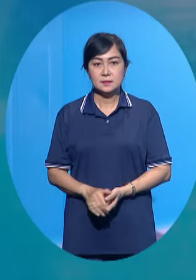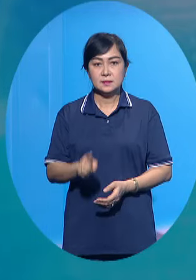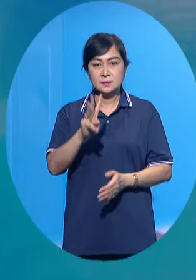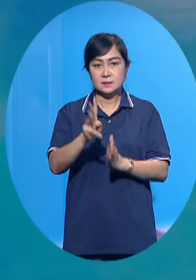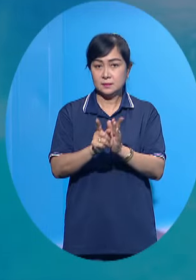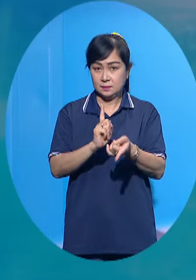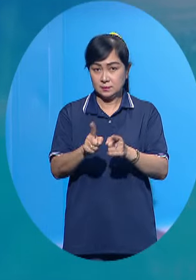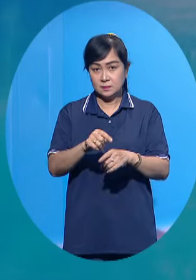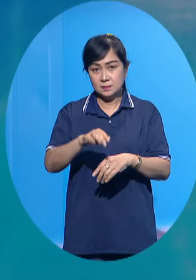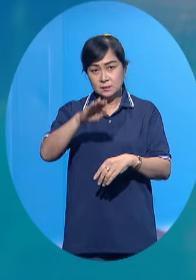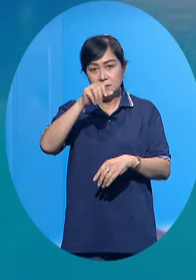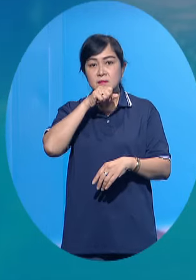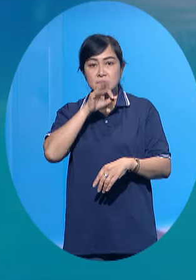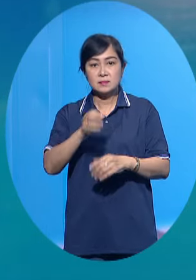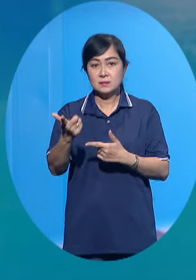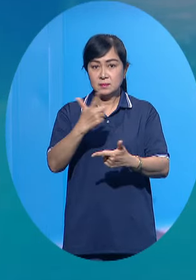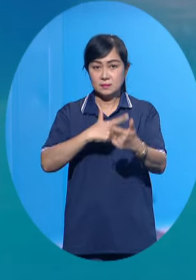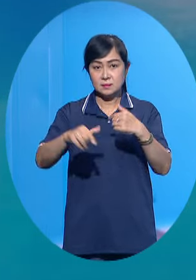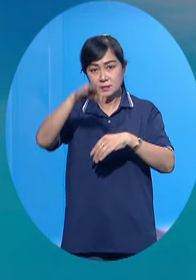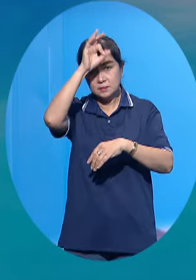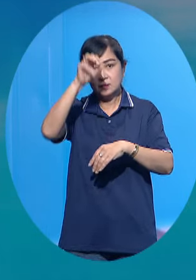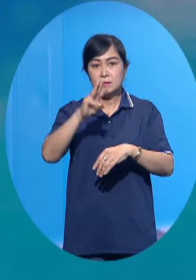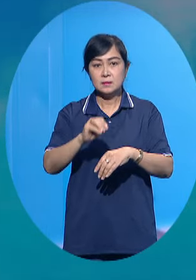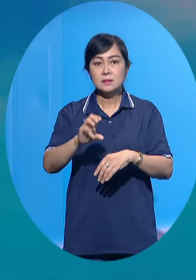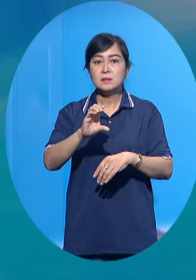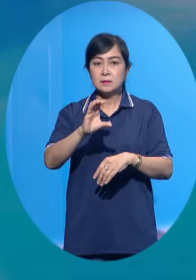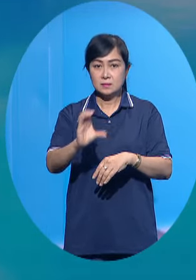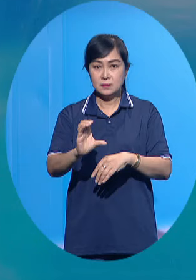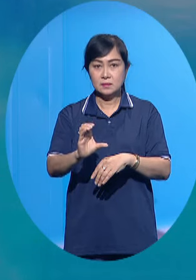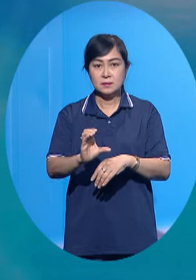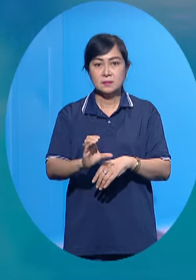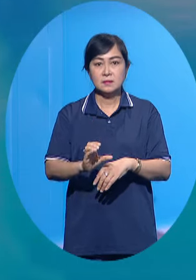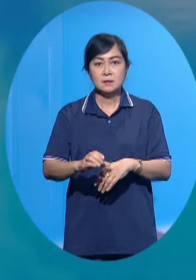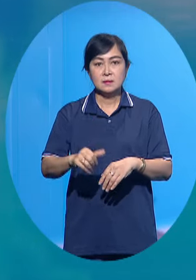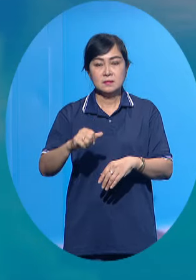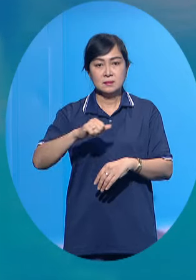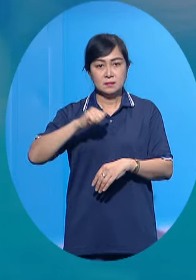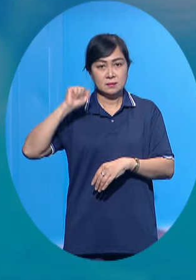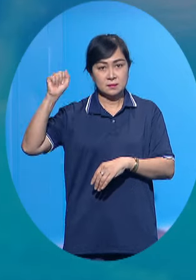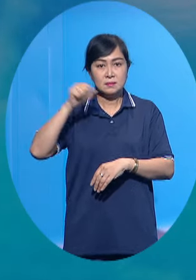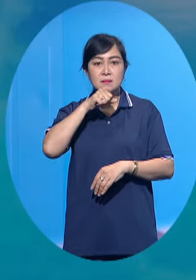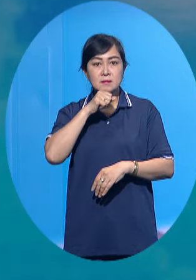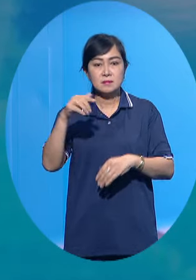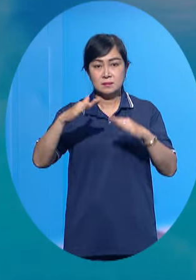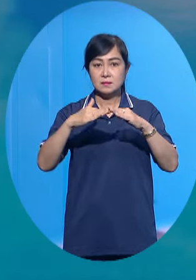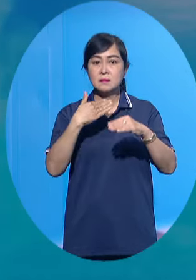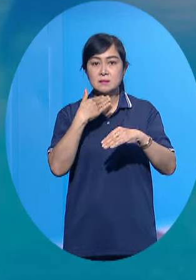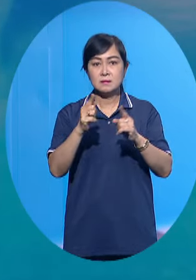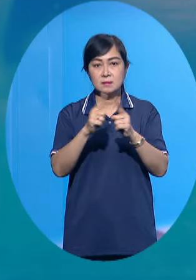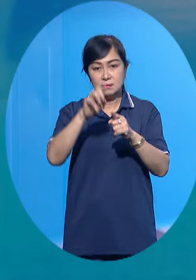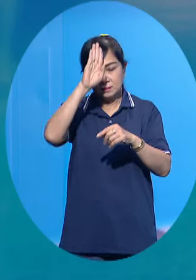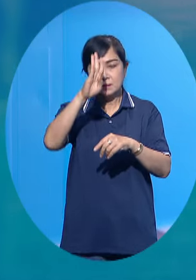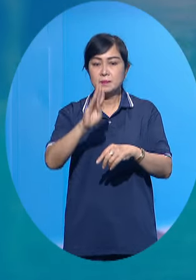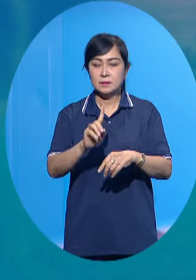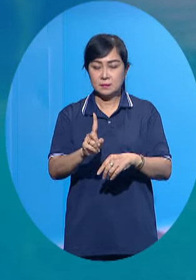ngày 13 tháng 11 tổng thống đắc cử Donald trump đã trở lại thủ đô Washington DC với tư cách là người chiến thắng ông đã đến nhà trắng để gặp tổng